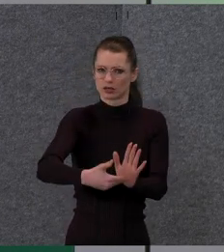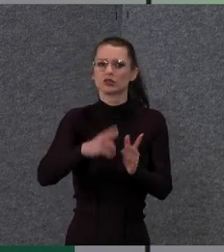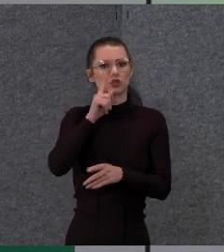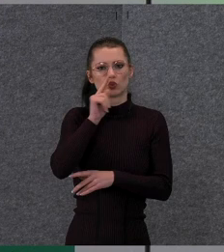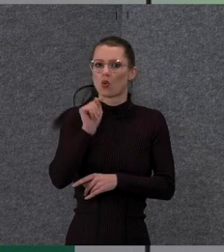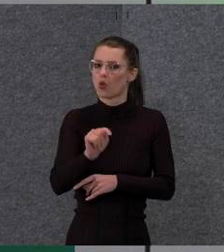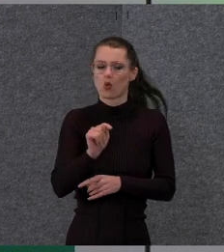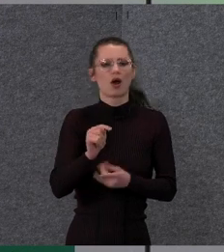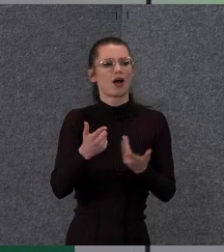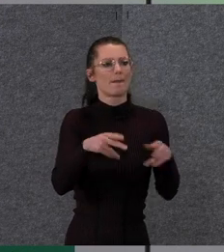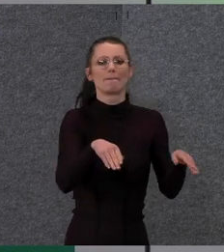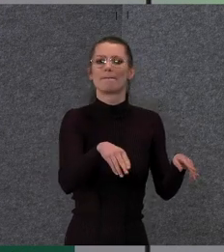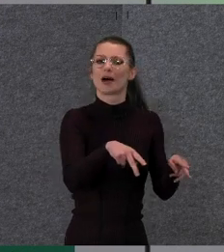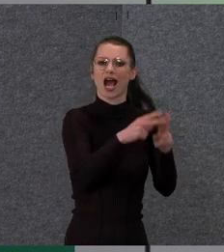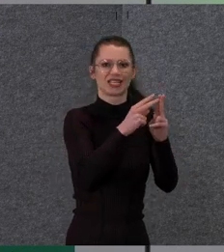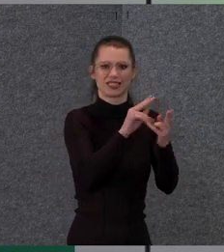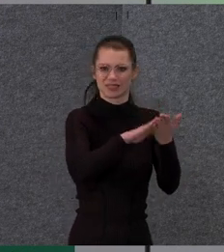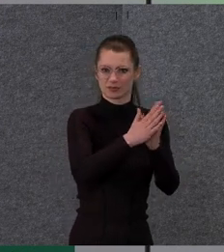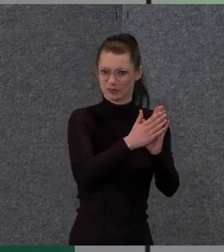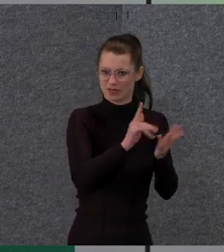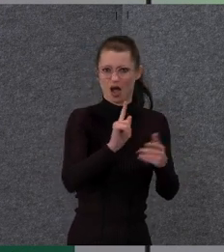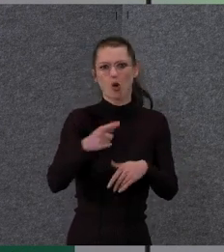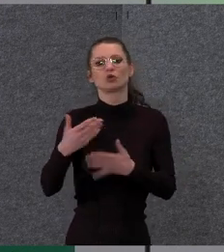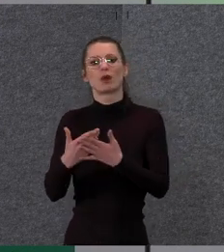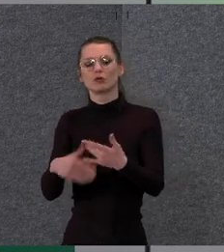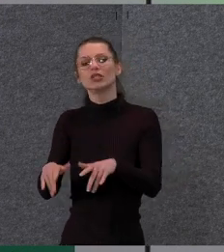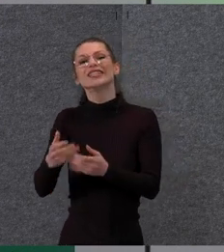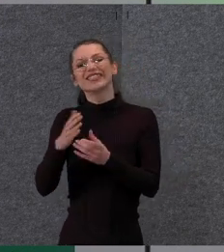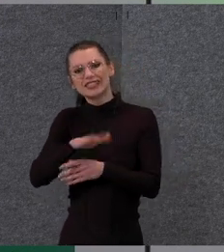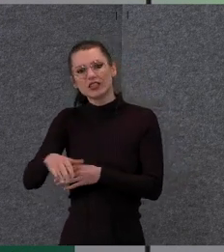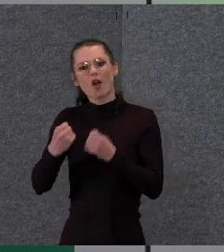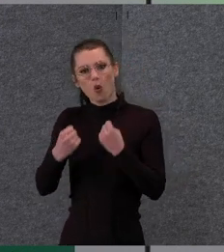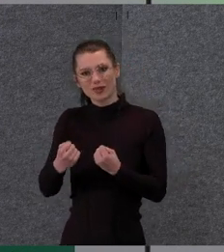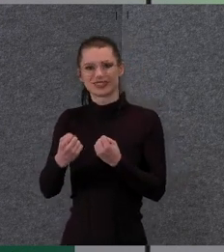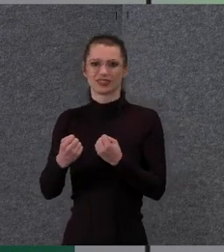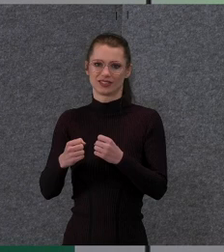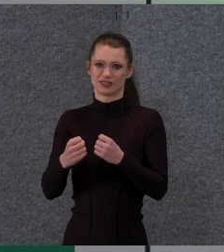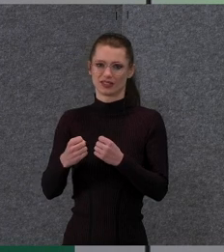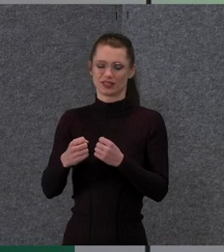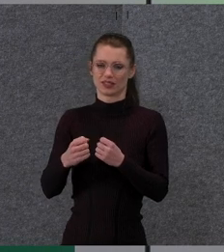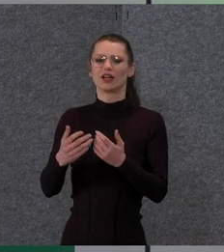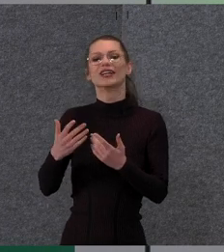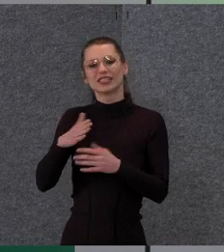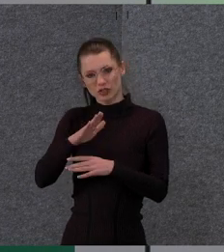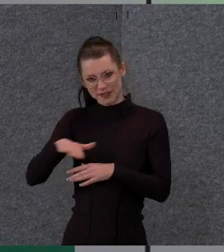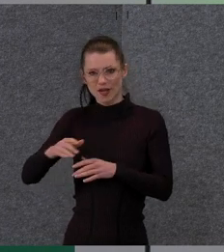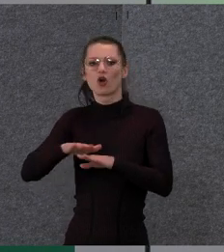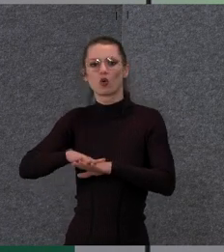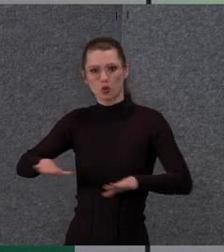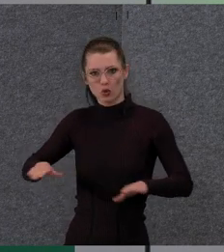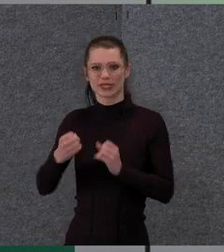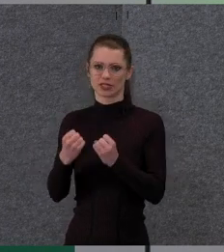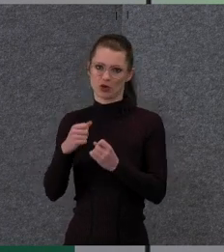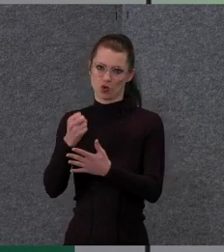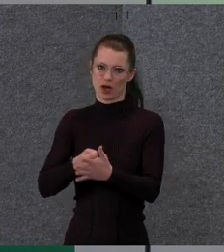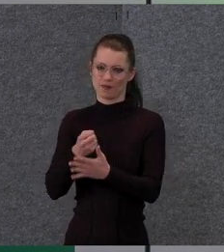für das Übereinkommen von Paris, sondern auch für Maßnahmen wie eine Kindergrundsicherung fordern, kämpfen müssen. Ich bin auch der Meinung, dass